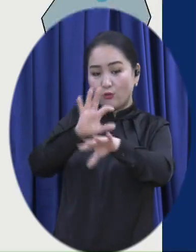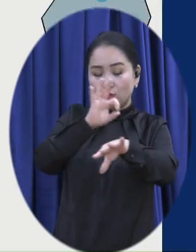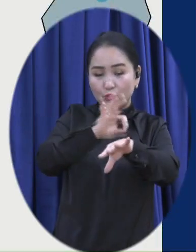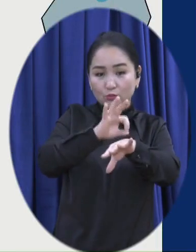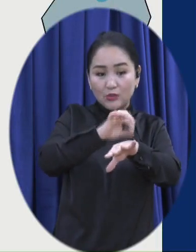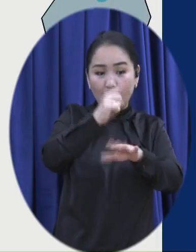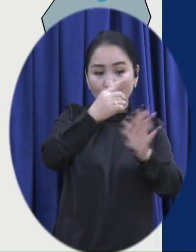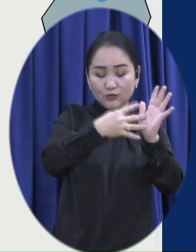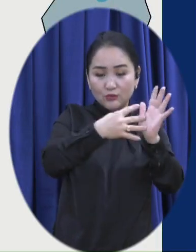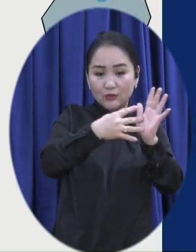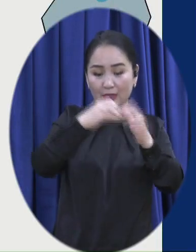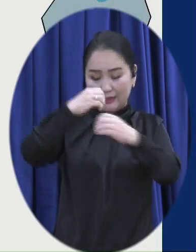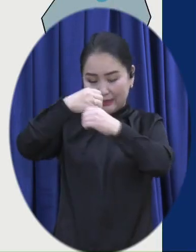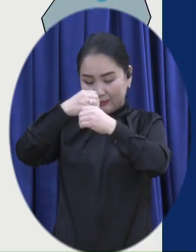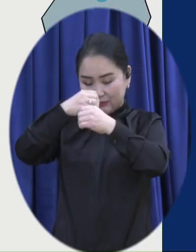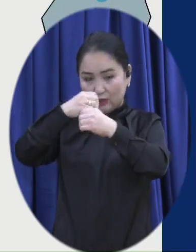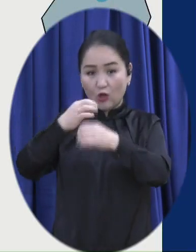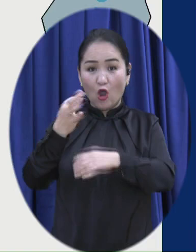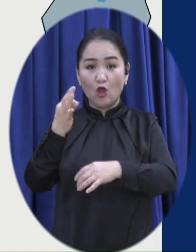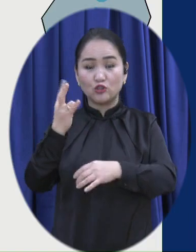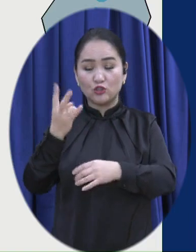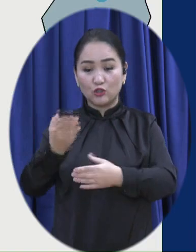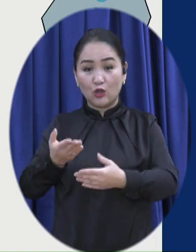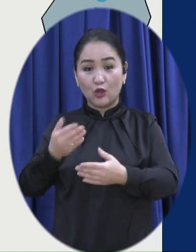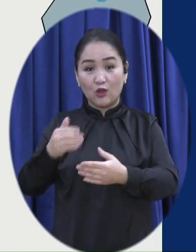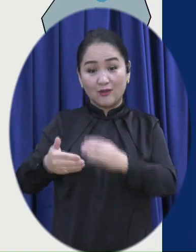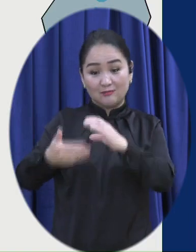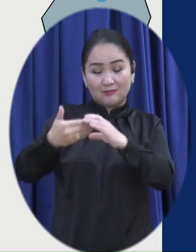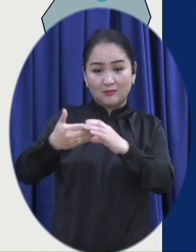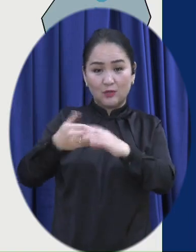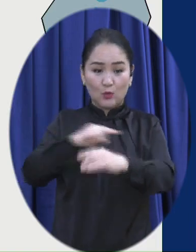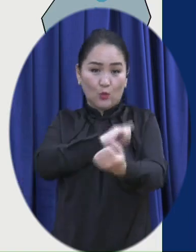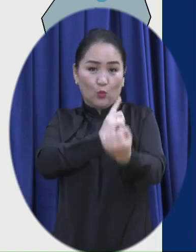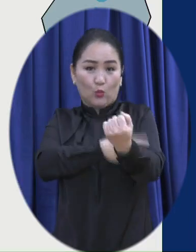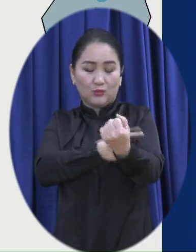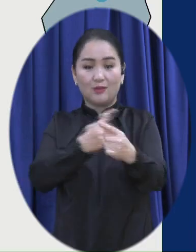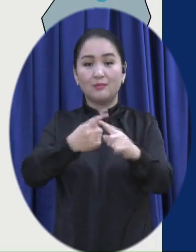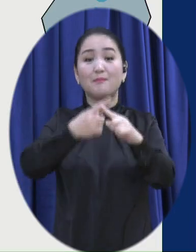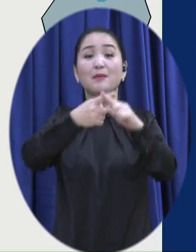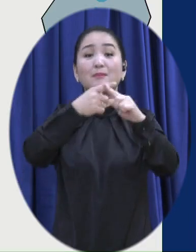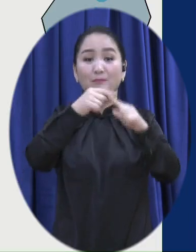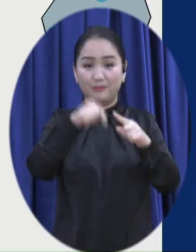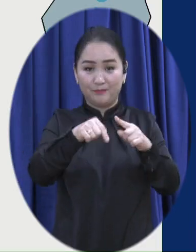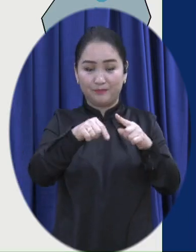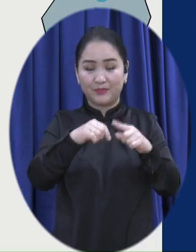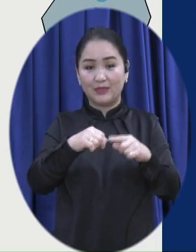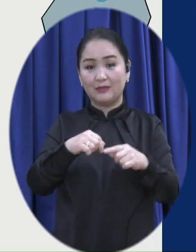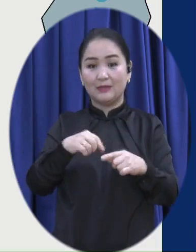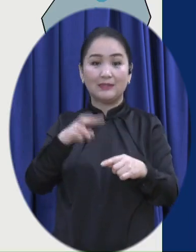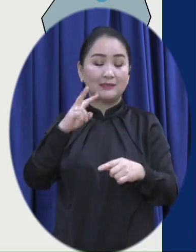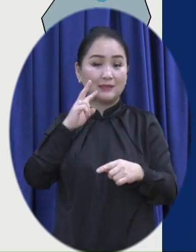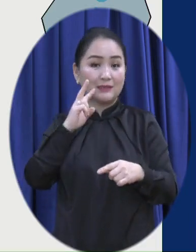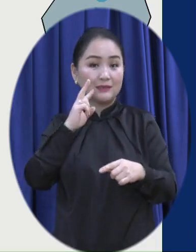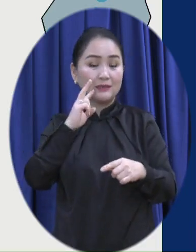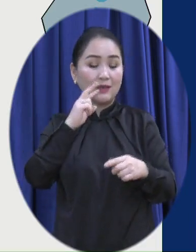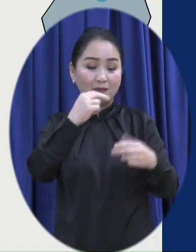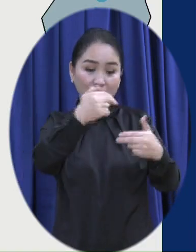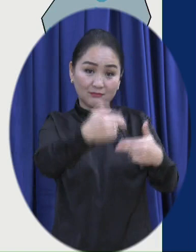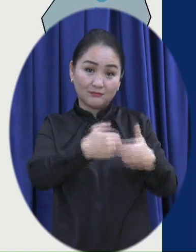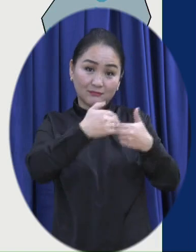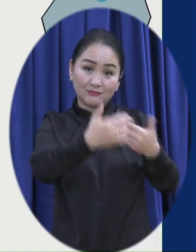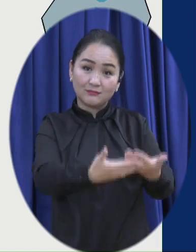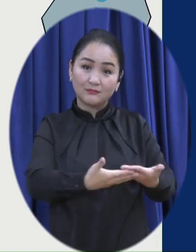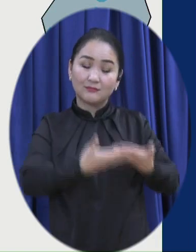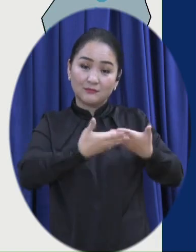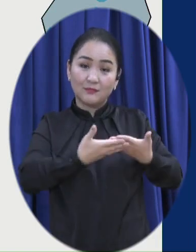лабораториор онцлох онцлогооны мөн хүчин чадал одоо улам нэмэгдэх юм аа. Тэгээ энэ дашрамд ингээд байнга одоо бид нарт бас дэмжлэг